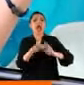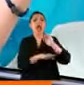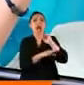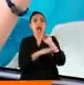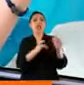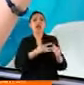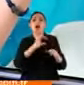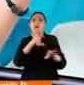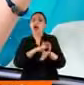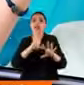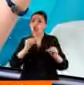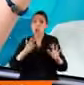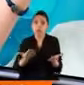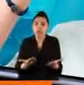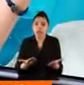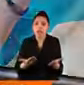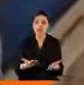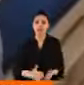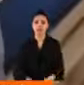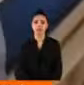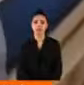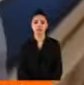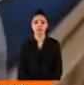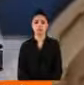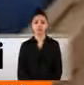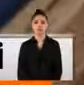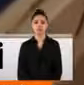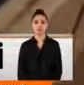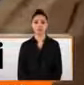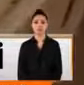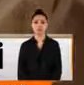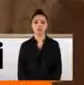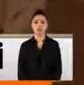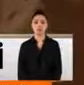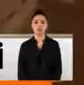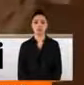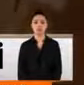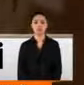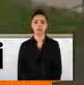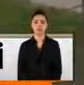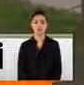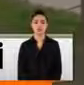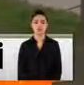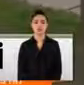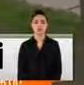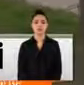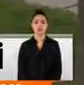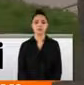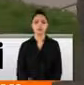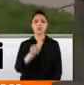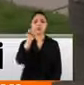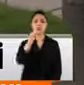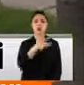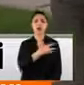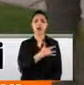kalp hastası olabilirler. Evet. Miyokardit vakaları